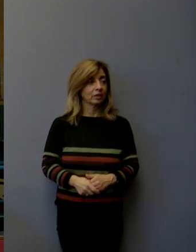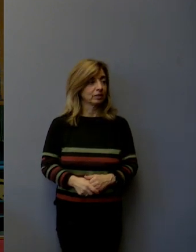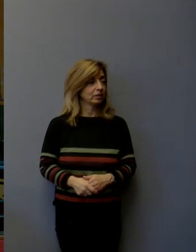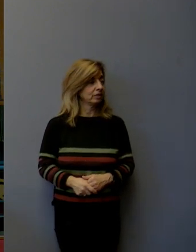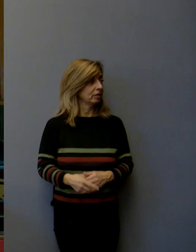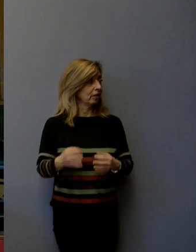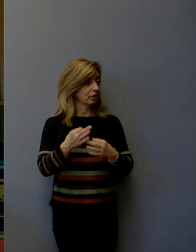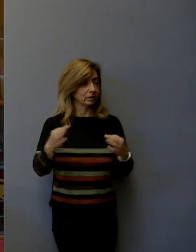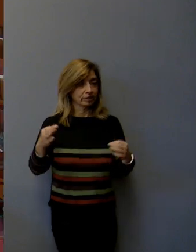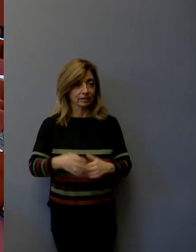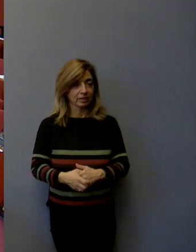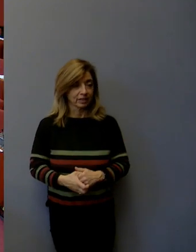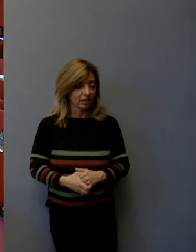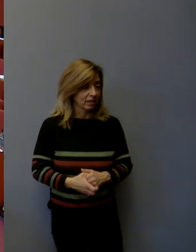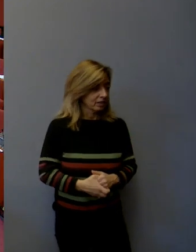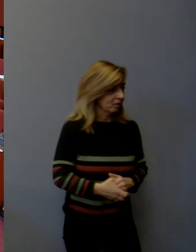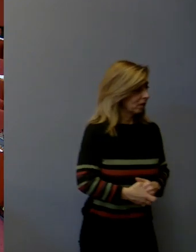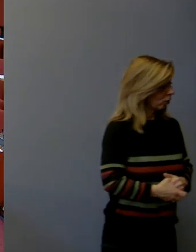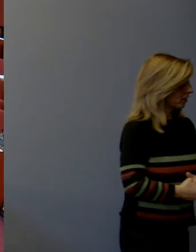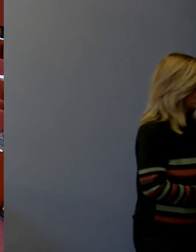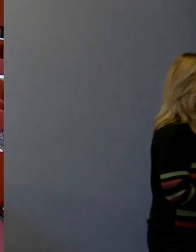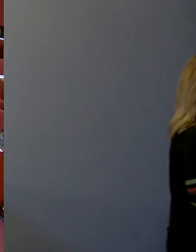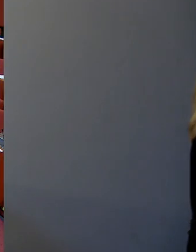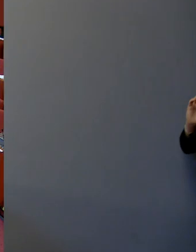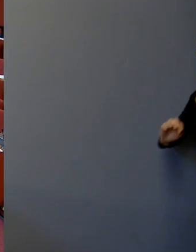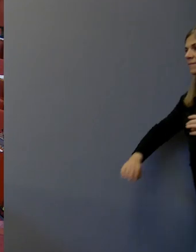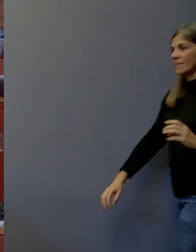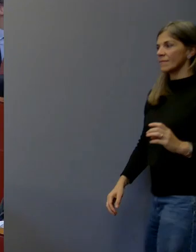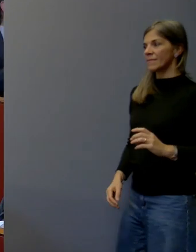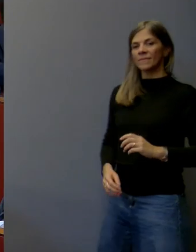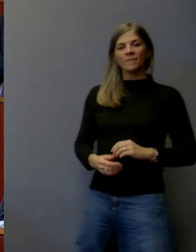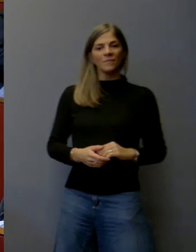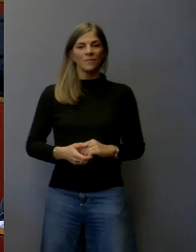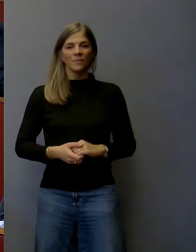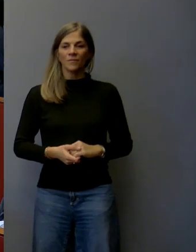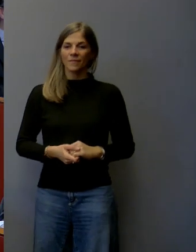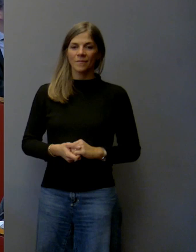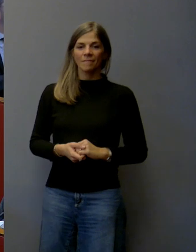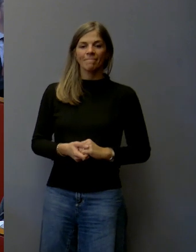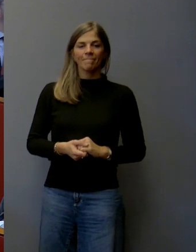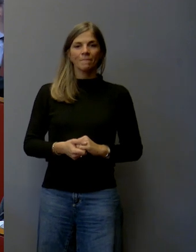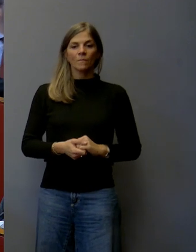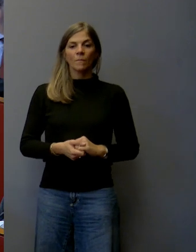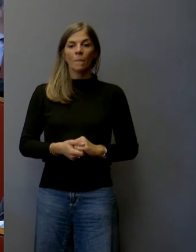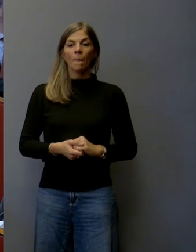perfetto possiamo possiamo possiamo riprendere prego consigliera Russo Allora